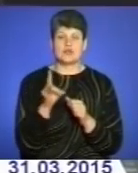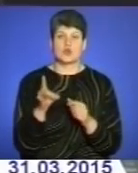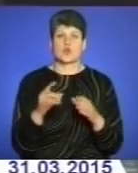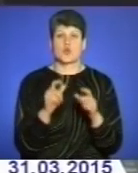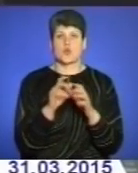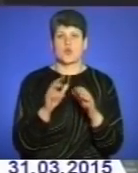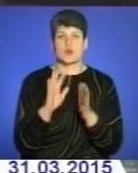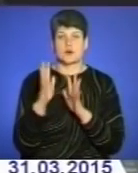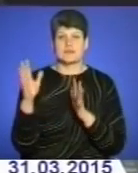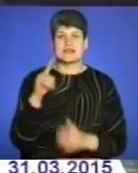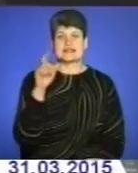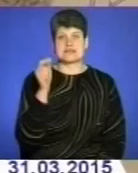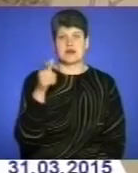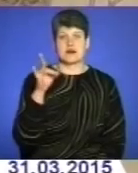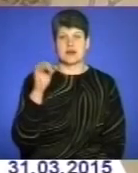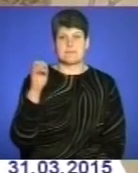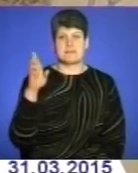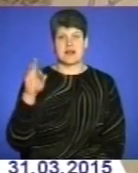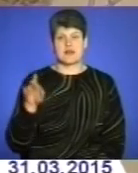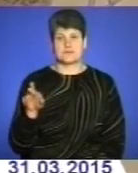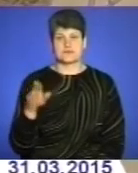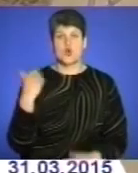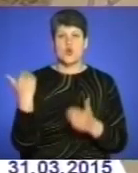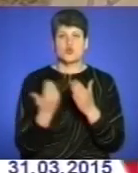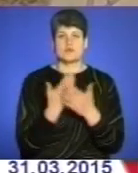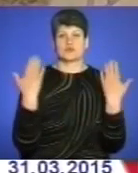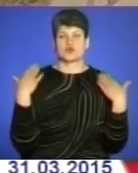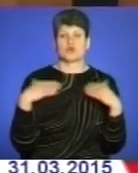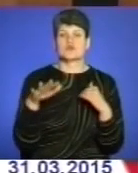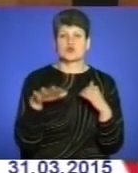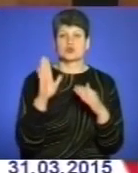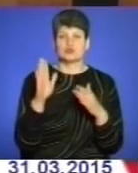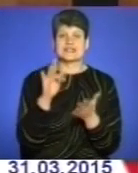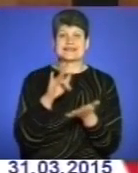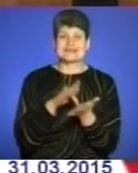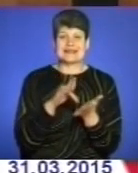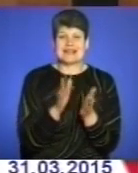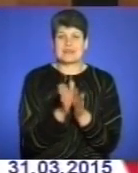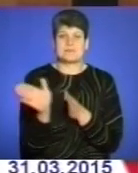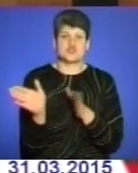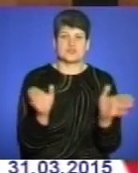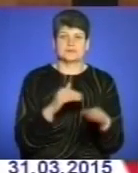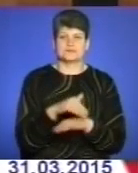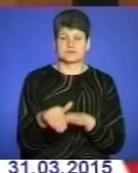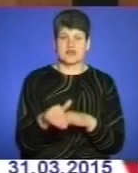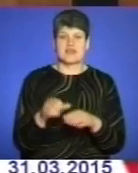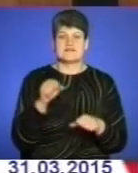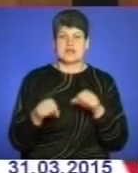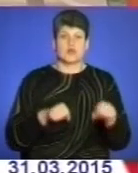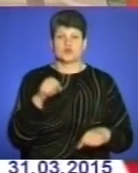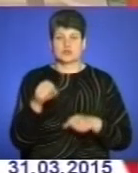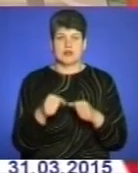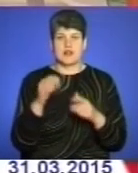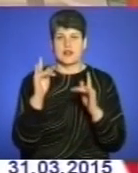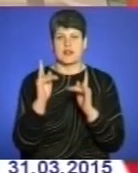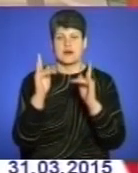комплексу «Загребелля». У новій відпочинковій зоні будуть центральна та бічні алеї, велодоріжки і лавки.